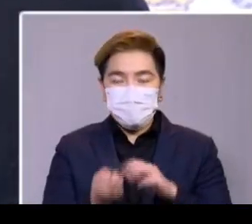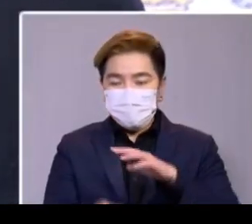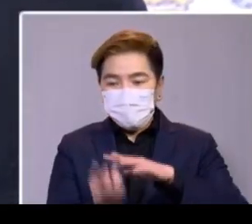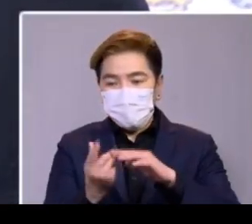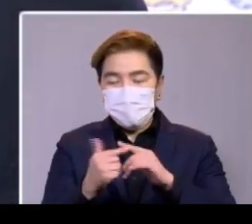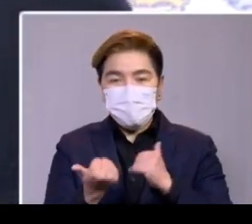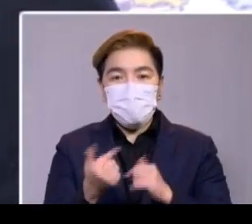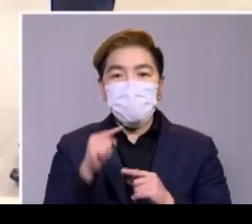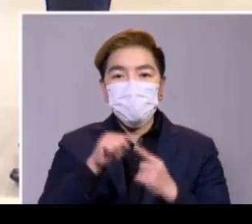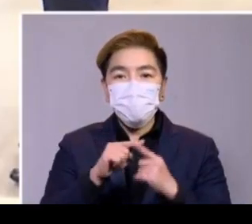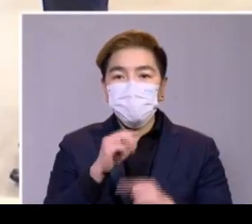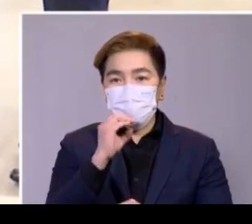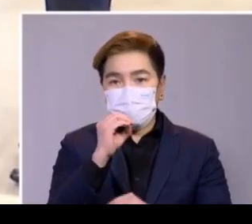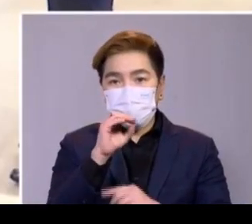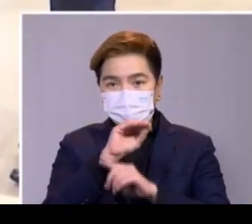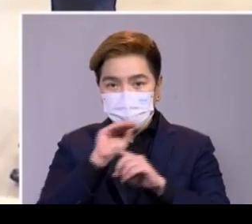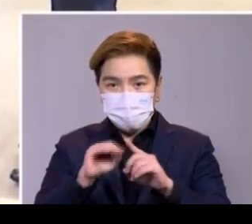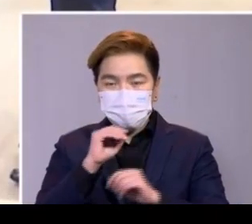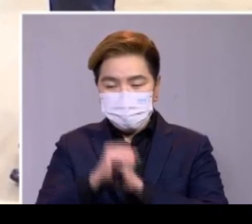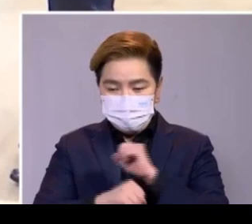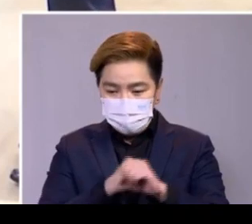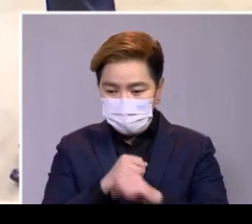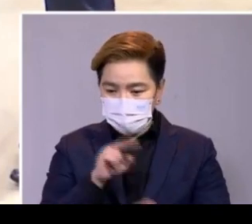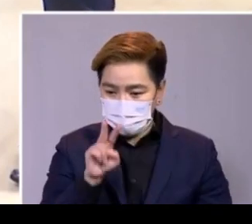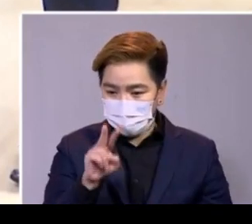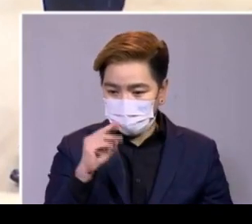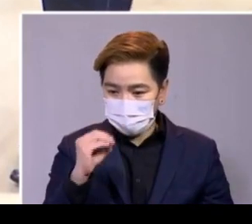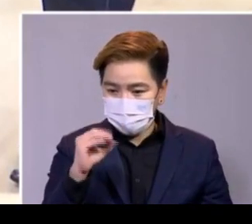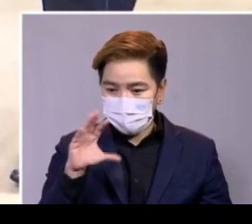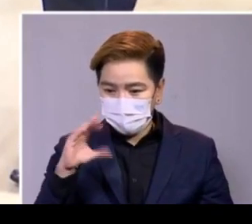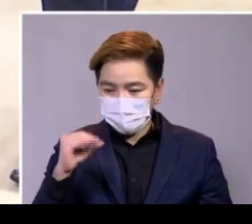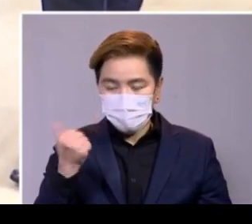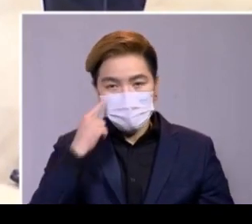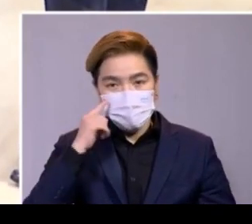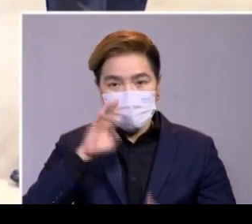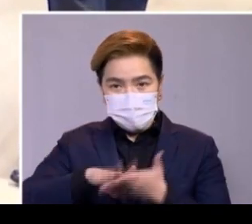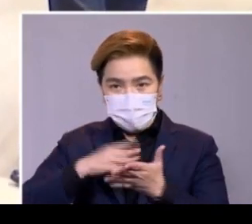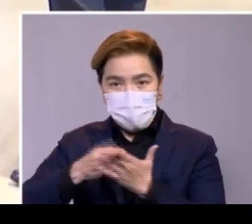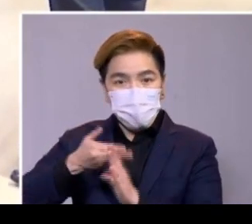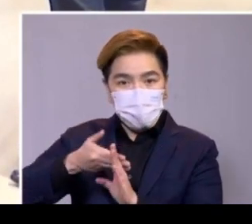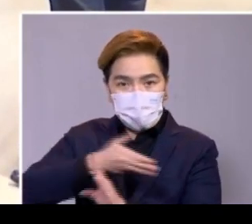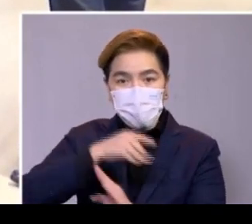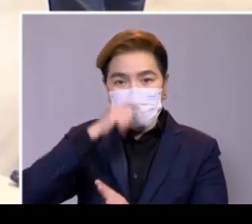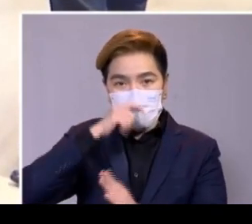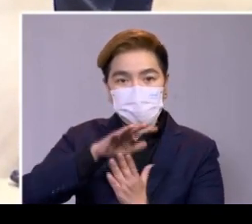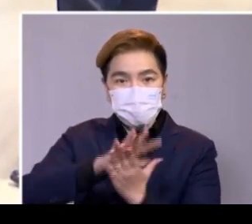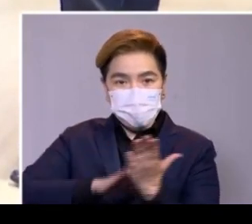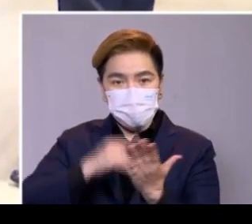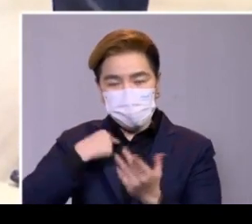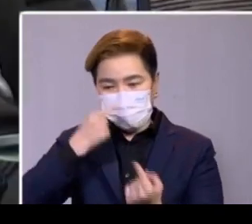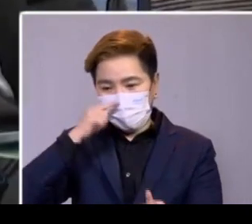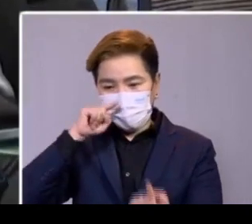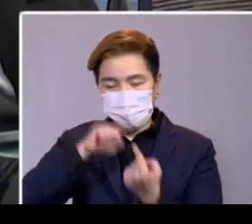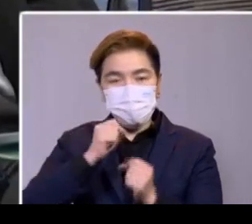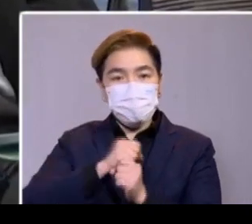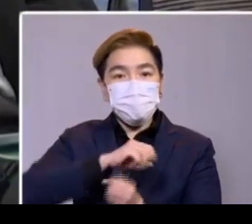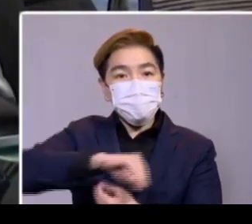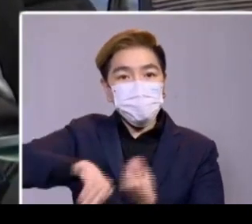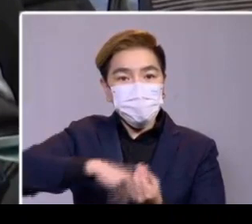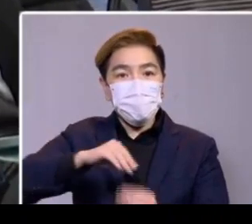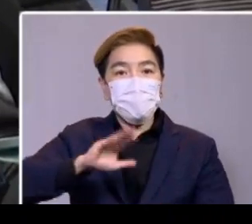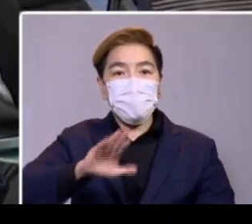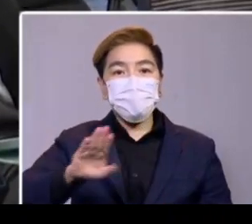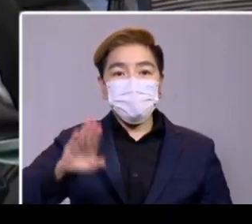รือว่า Net Zero ภายในปี2050ซึ่งเร็วกว่าเป้าหมายของประเทศพร้อมผนึกความร่วมมือจุดแข็งธุรกิจกลุ่มปต